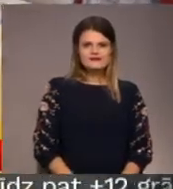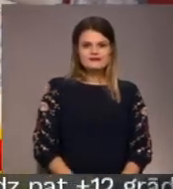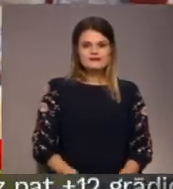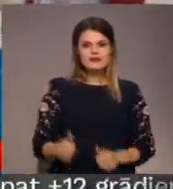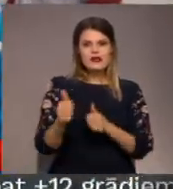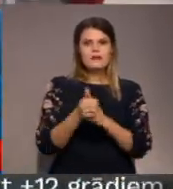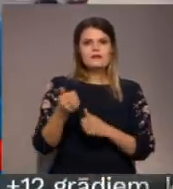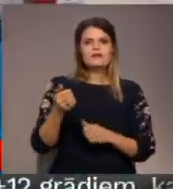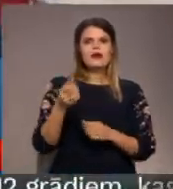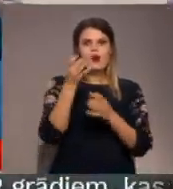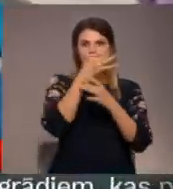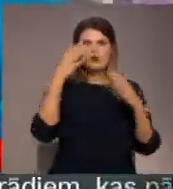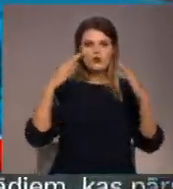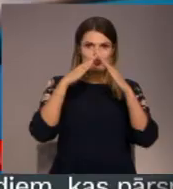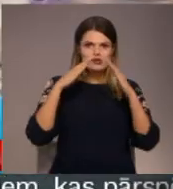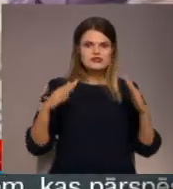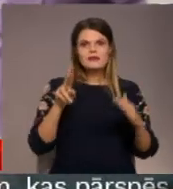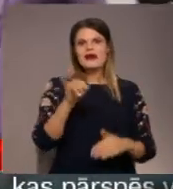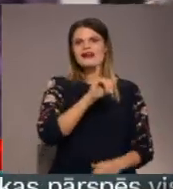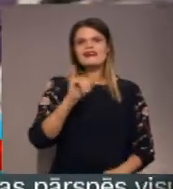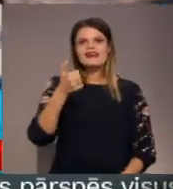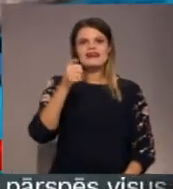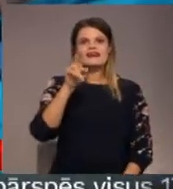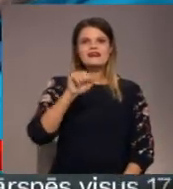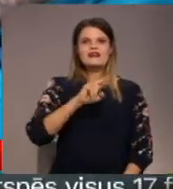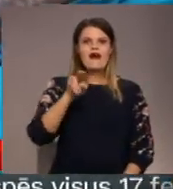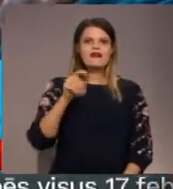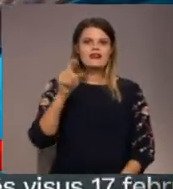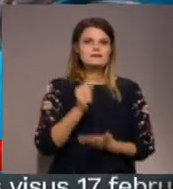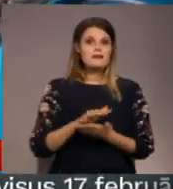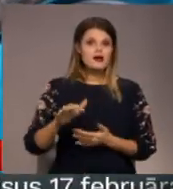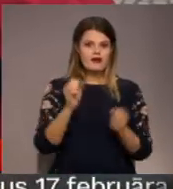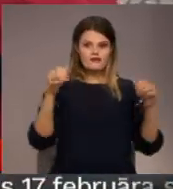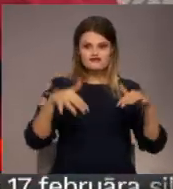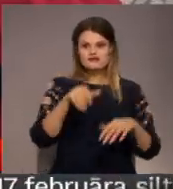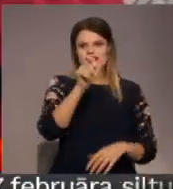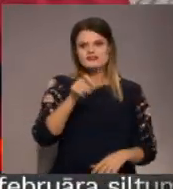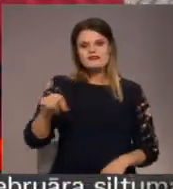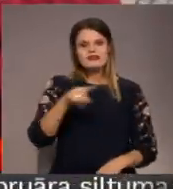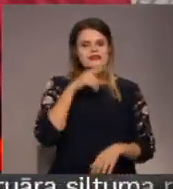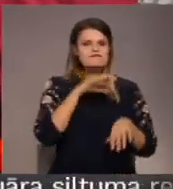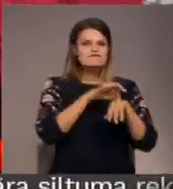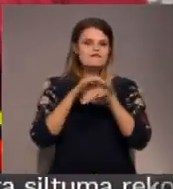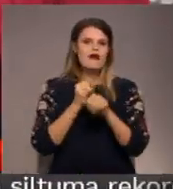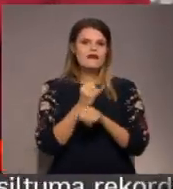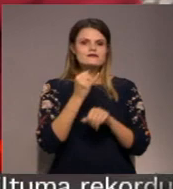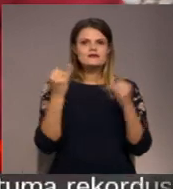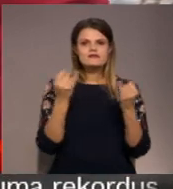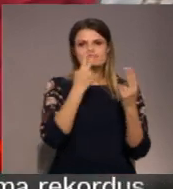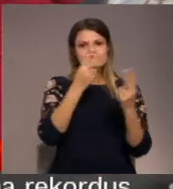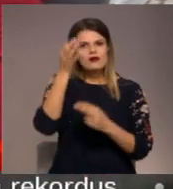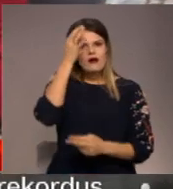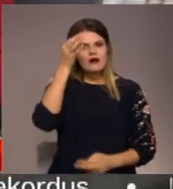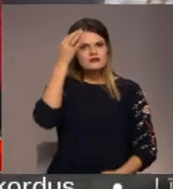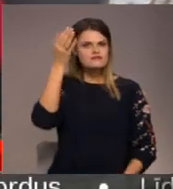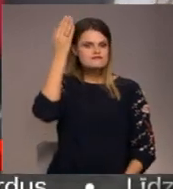Pie Kalnu kultūras nama Nīgrandes pagastā sapulcējušies tie ļaudis, kuri vēlas doties nelielā kultūra vēsturiskā ekskursijā un tā atcerēties